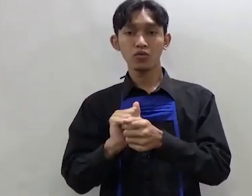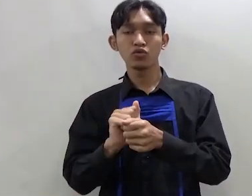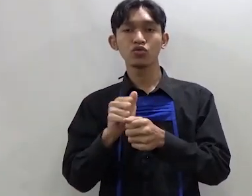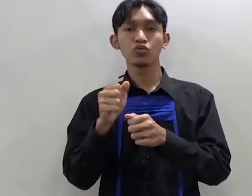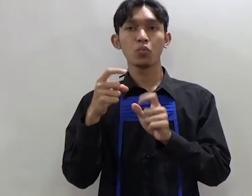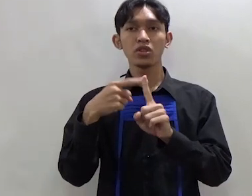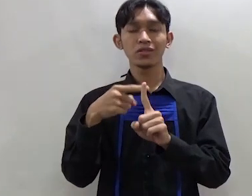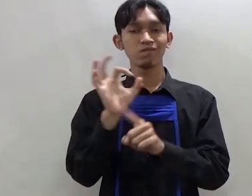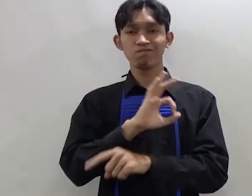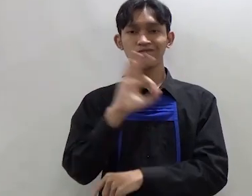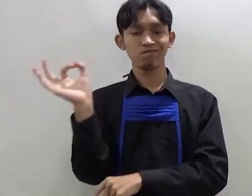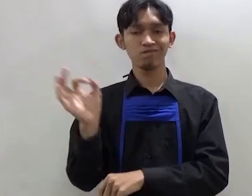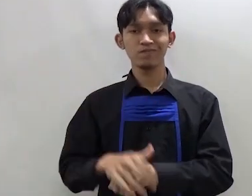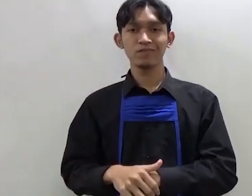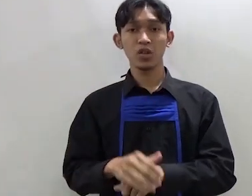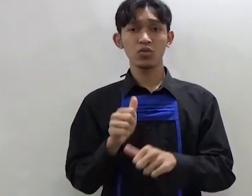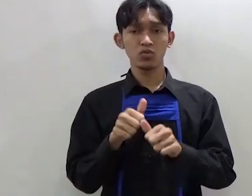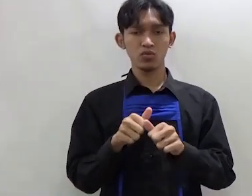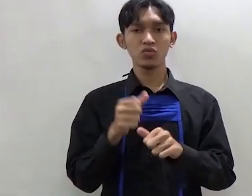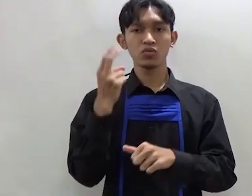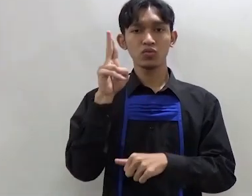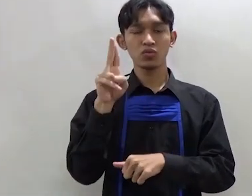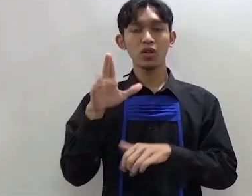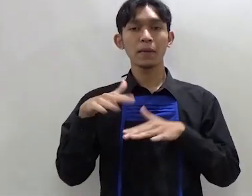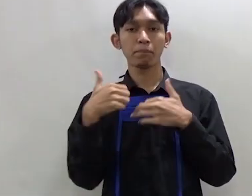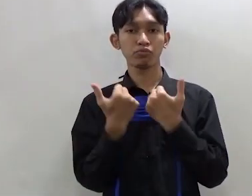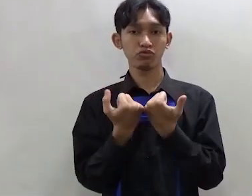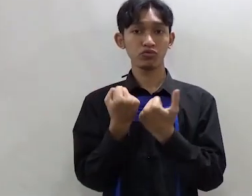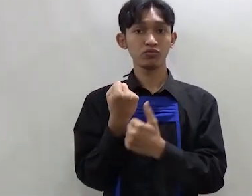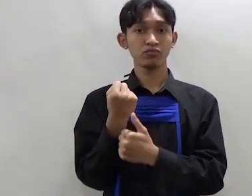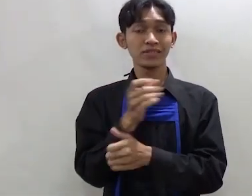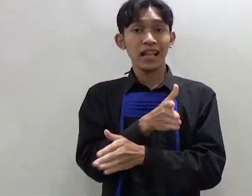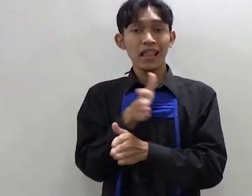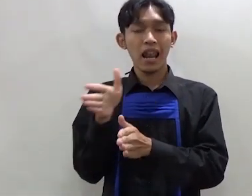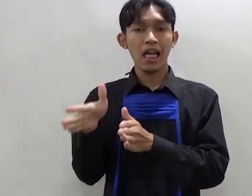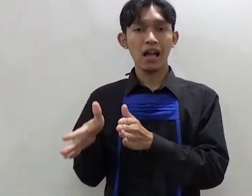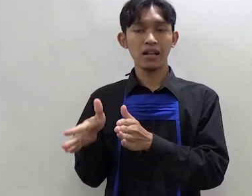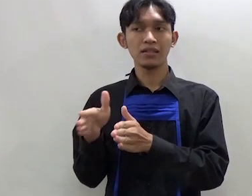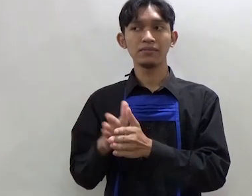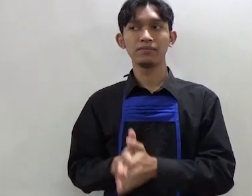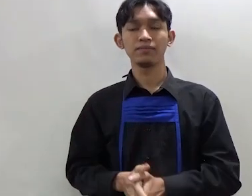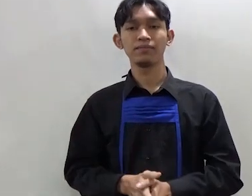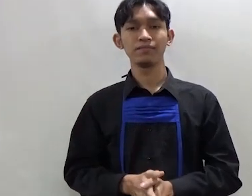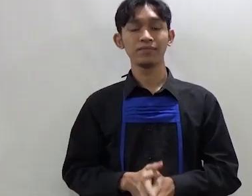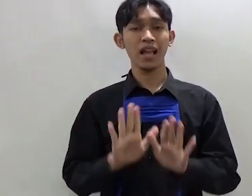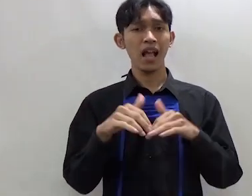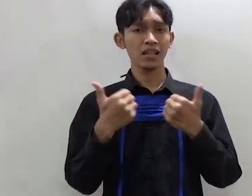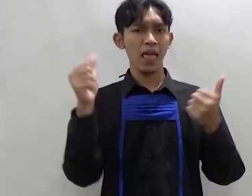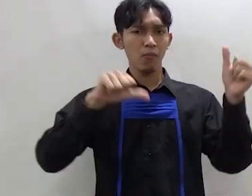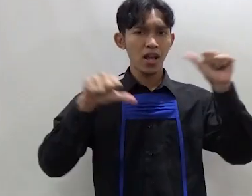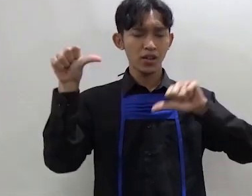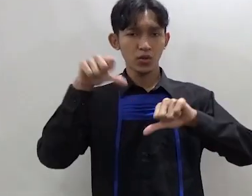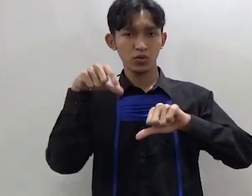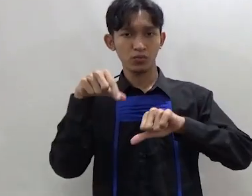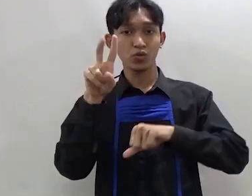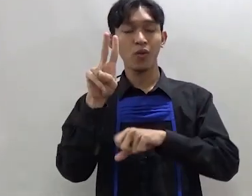warga Sleman. Dan 7 kasus 210 ini laki-laki usia 21